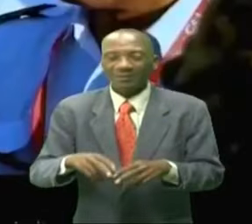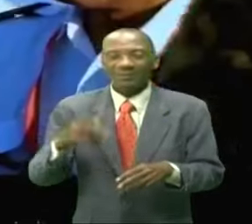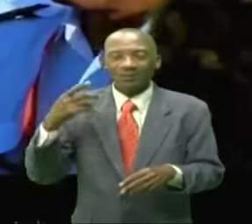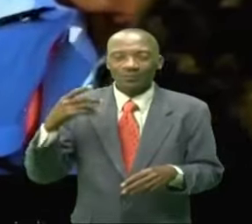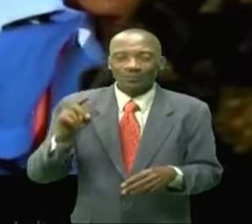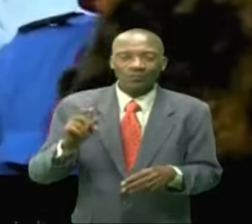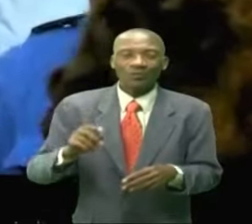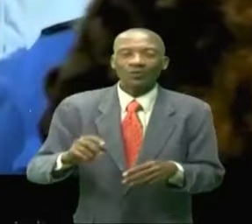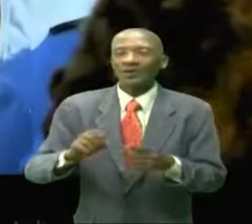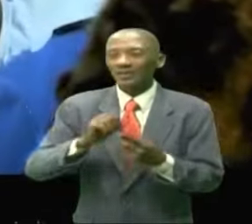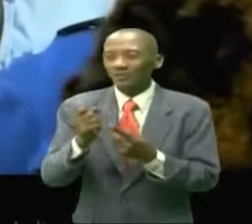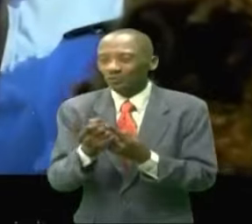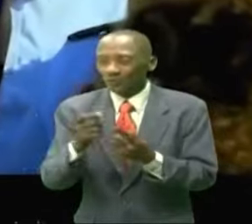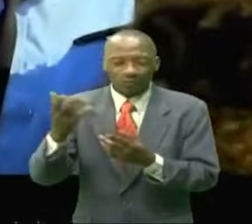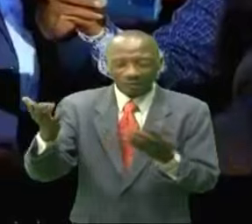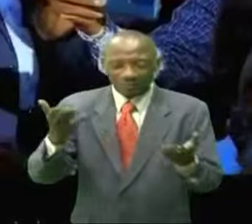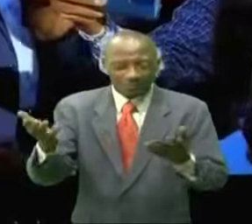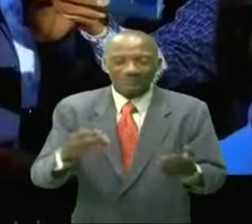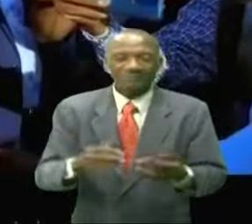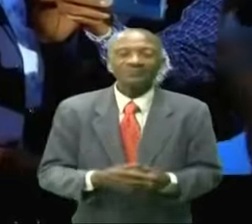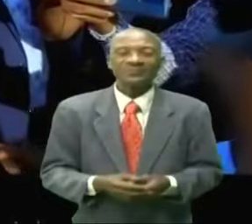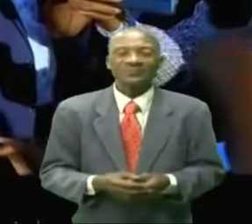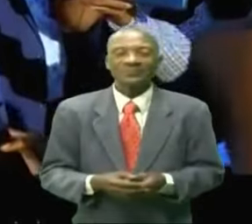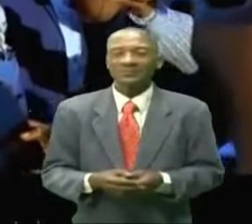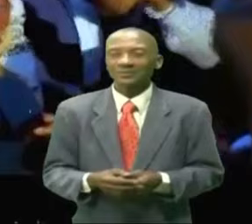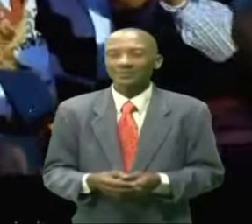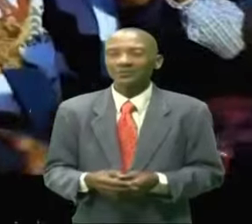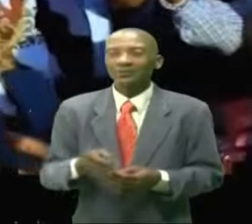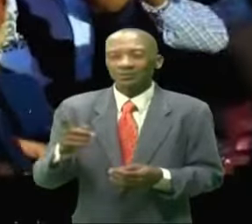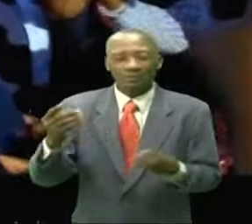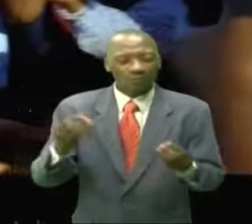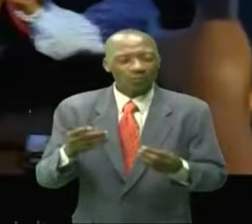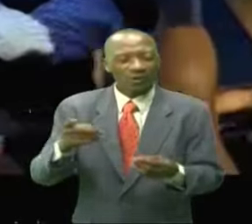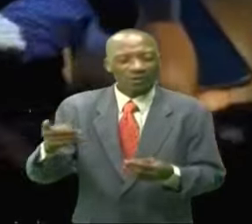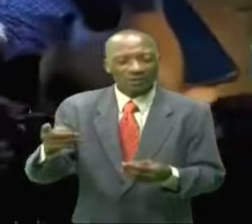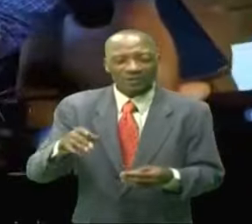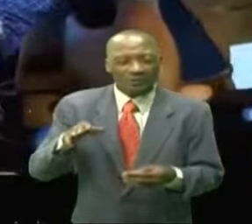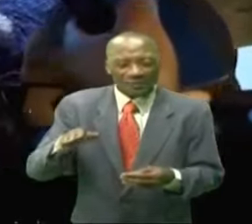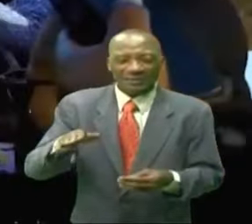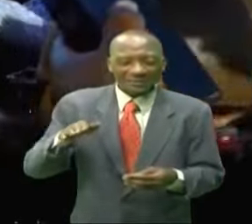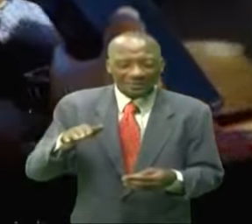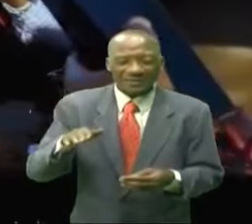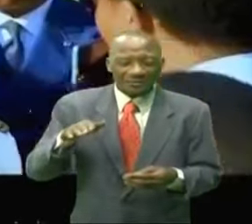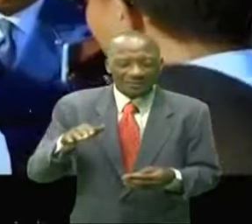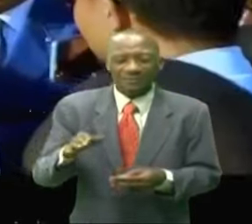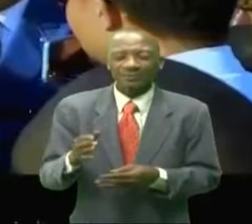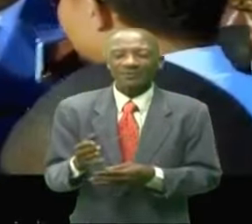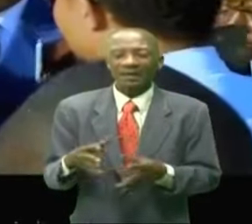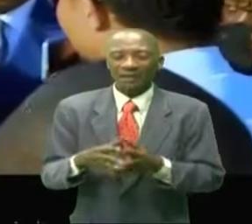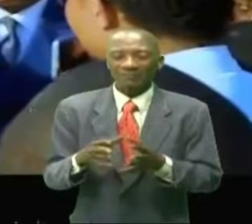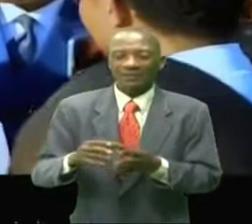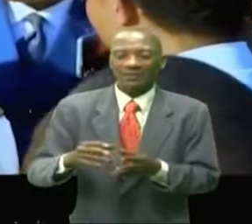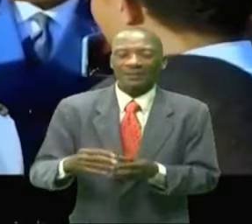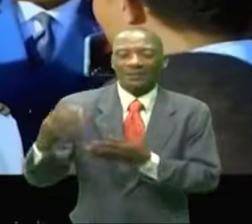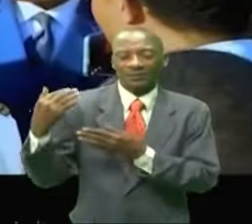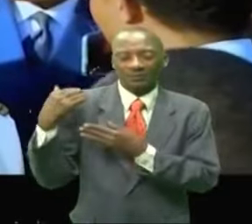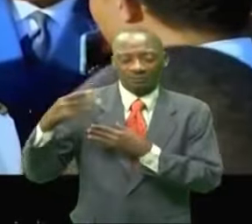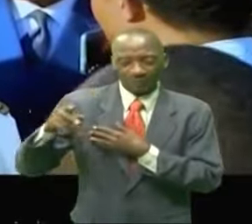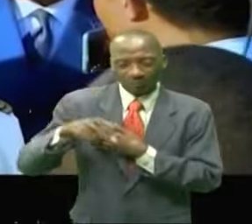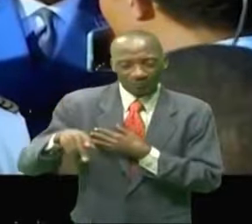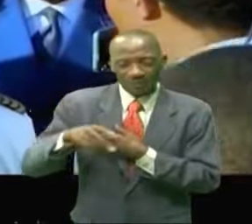Ngbaka, Emmanuel Gbaligaza, eux qui se sont battus bec et ongle ensemble avec l'autorité provinciale du Sud-Bangui et la FEC Sud-Bangui